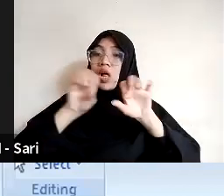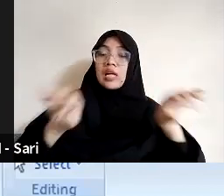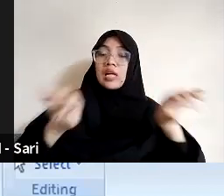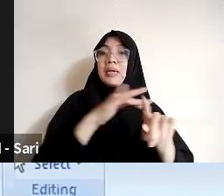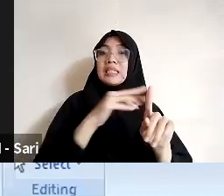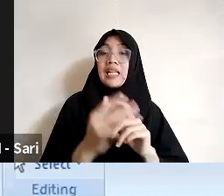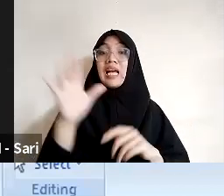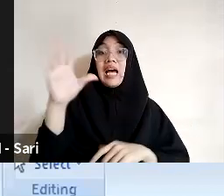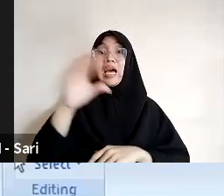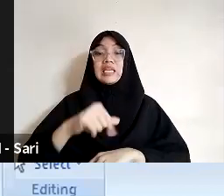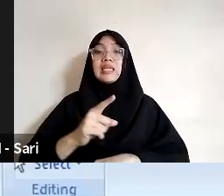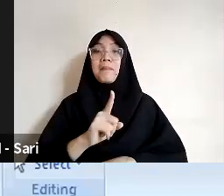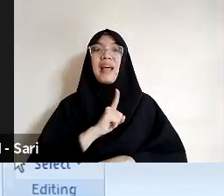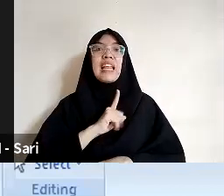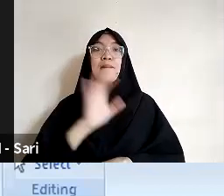ini belum mandiri,